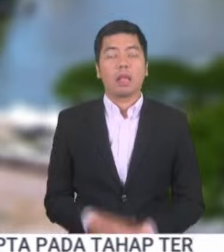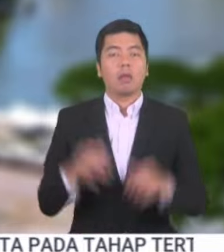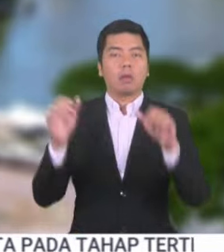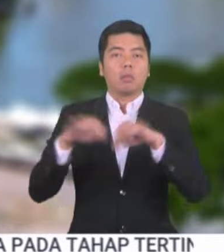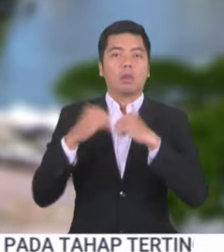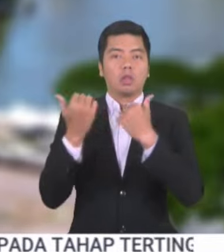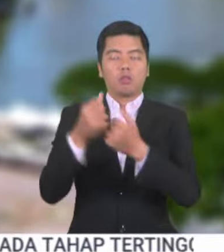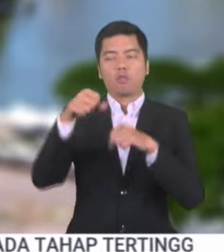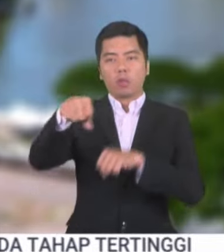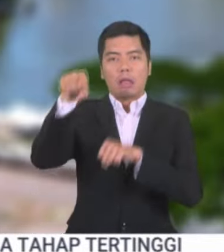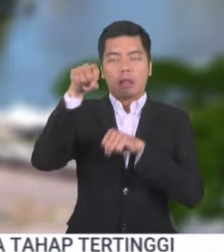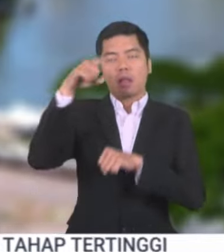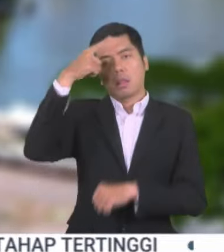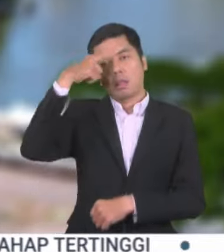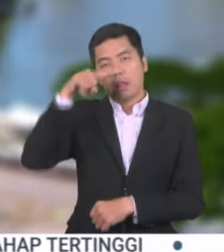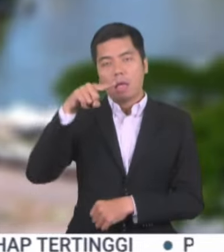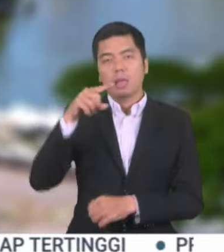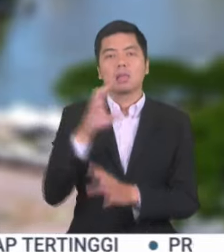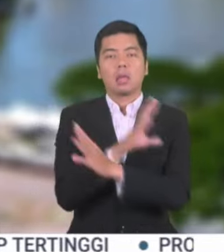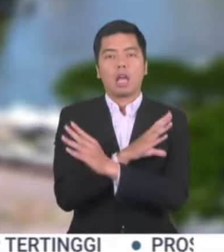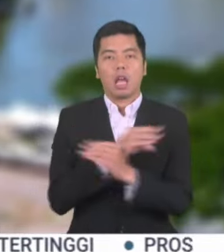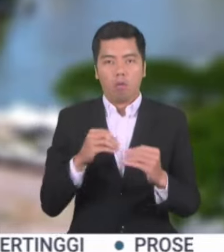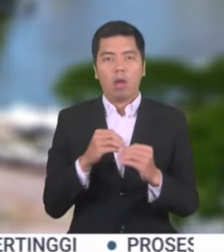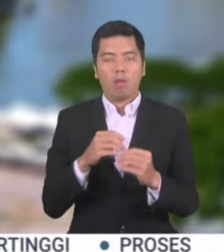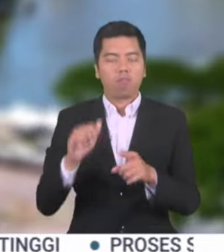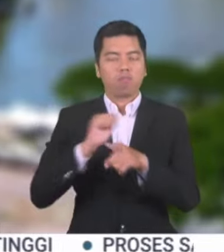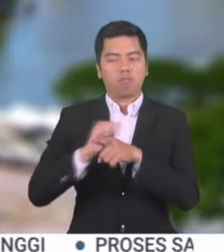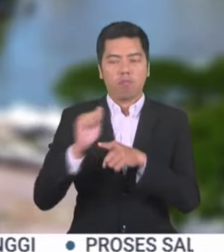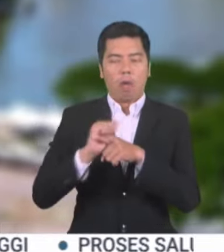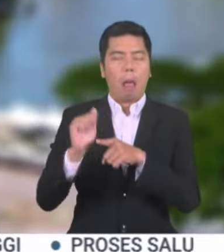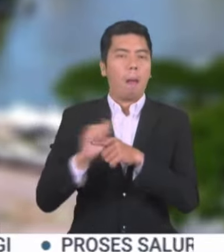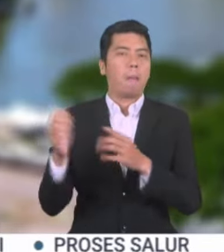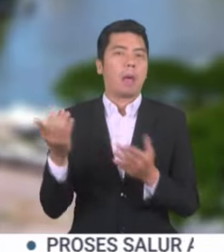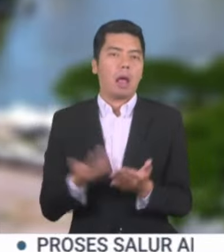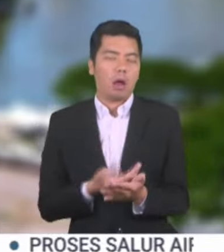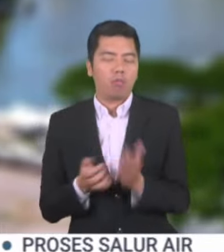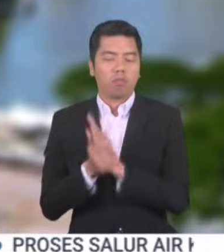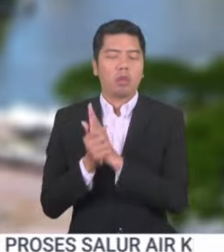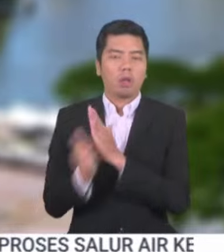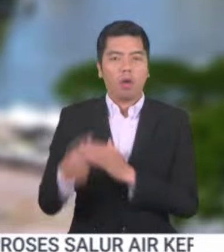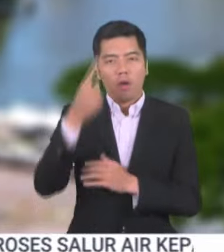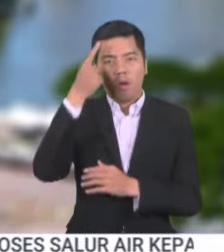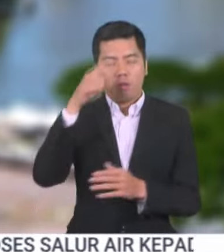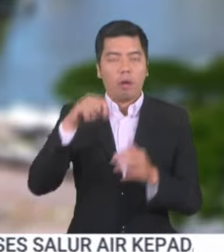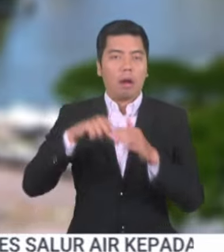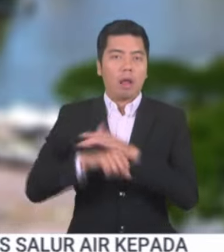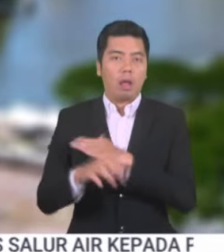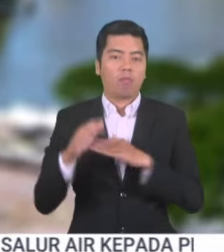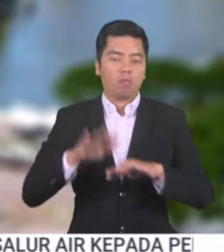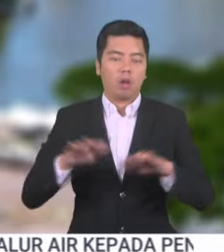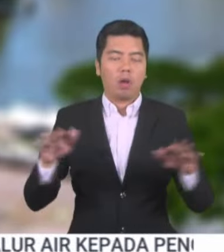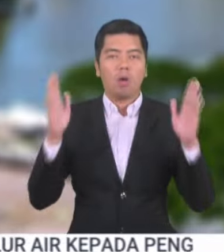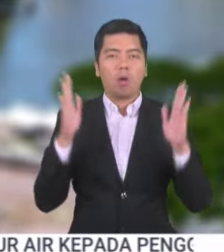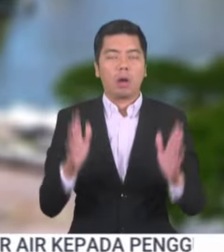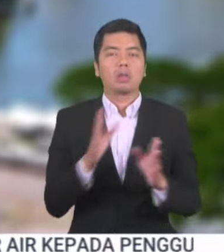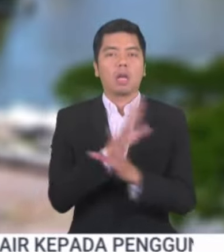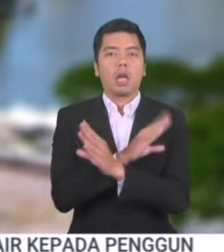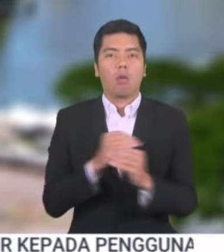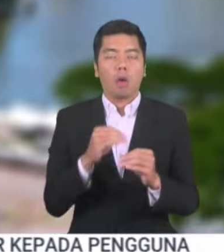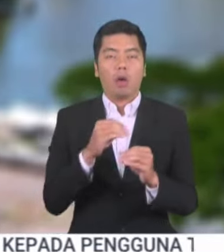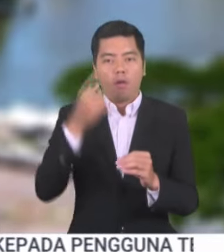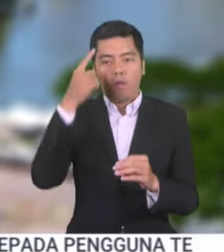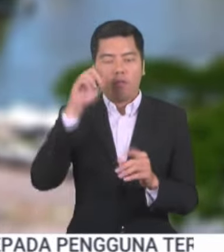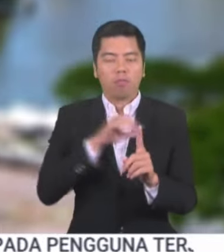Persatuan Muay Thai Negeri Sarawak tidak akan berhenti mencungkil bakat-bakat baharu untuk melahirkan lebih ramai anak-anak Sarawak dalam sukan